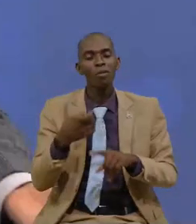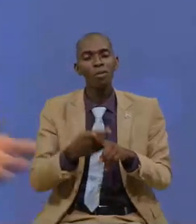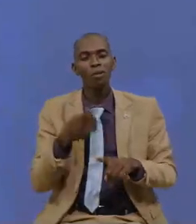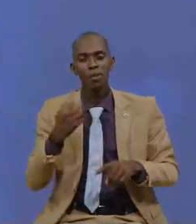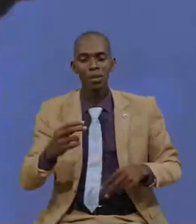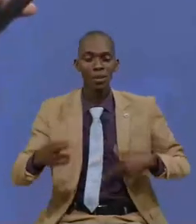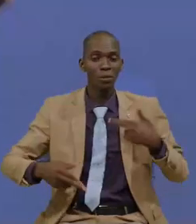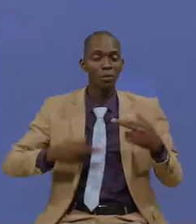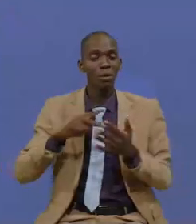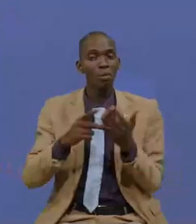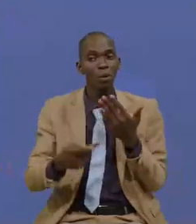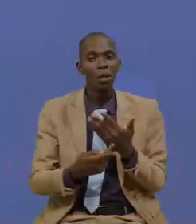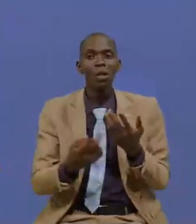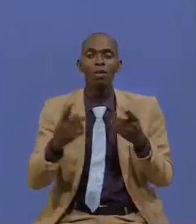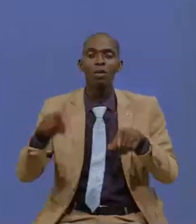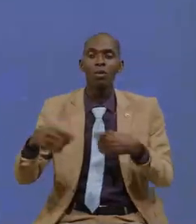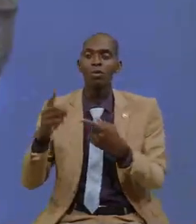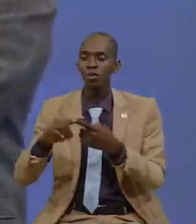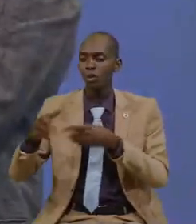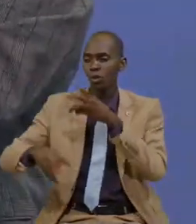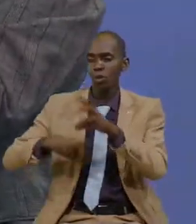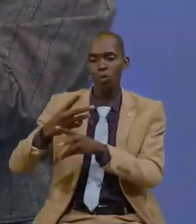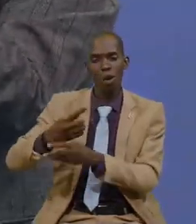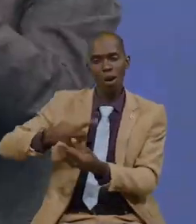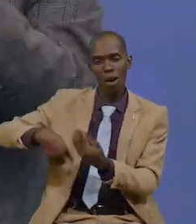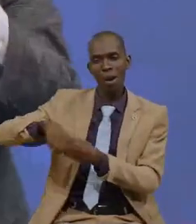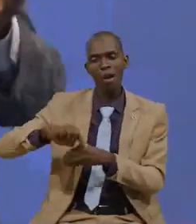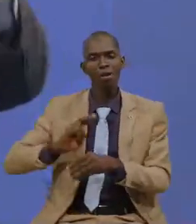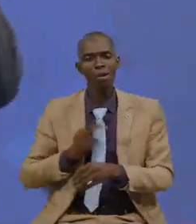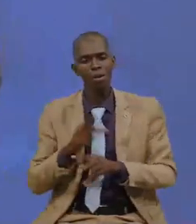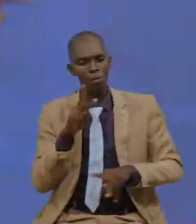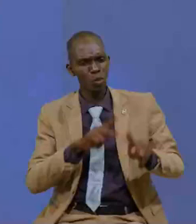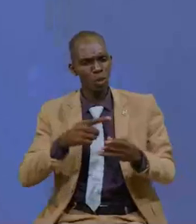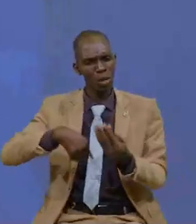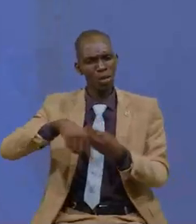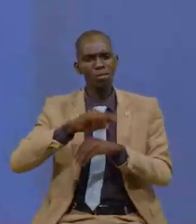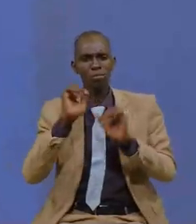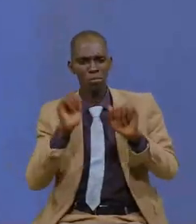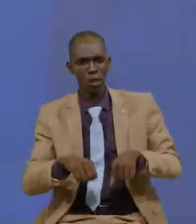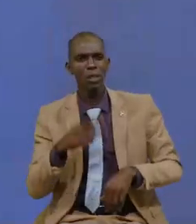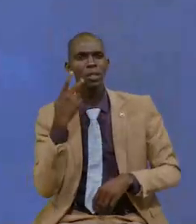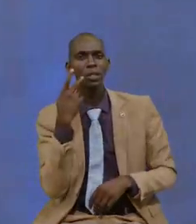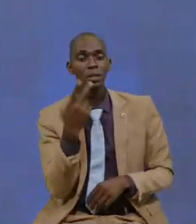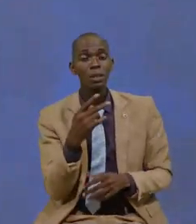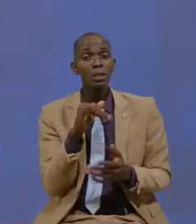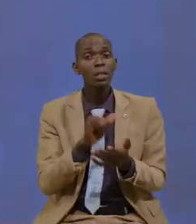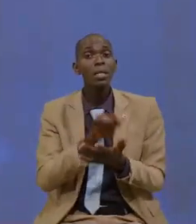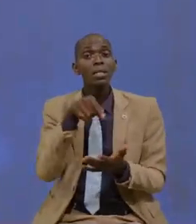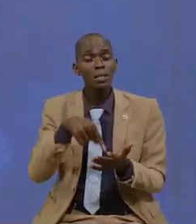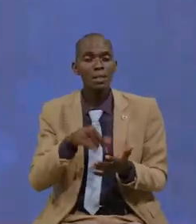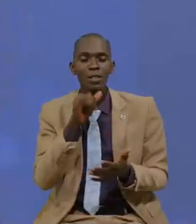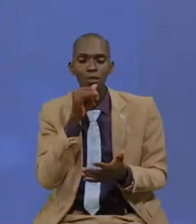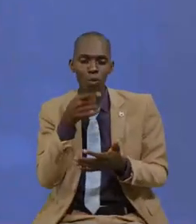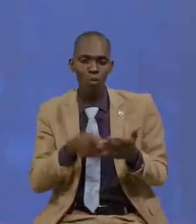réveil. Et puis, nous allons au monde autour de nous. Et les gens autour de nous peuvent voir que